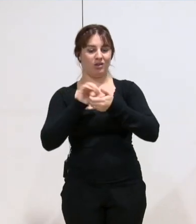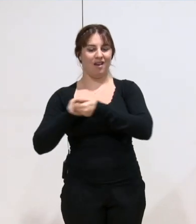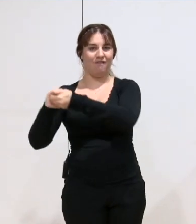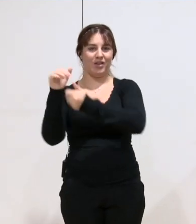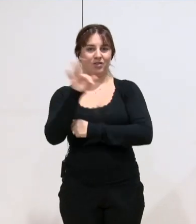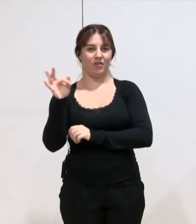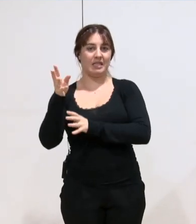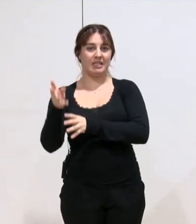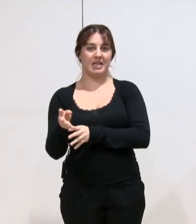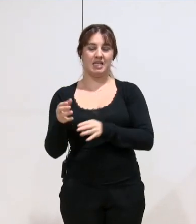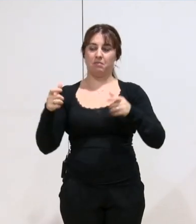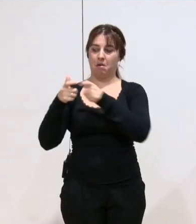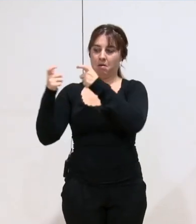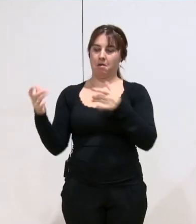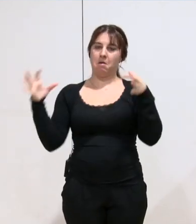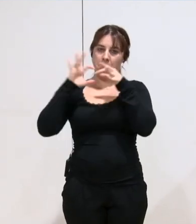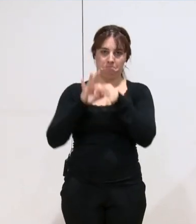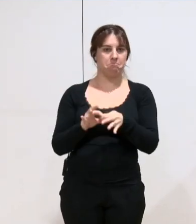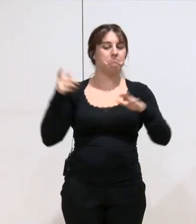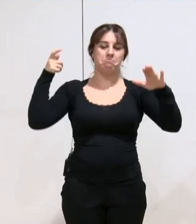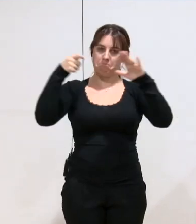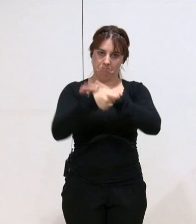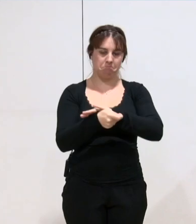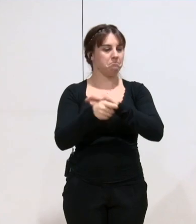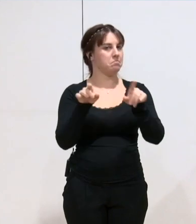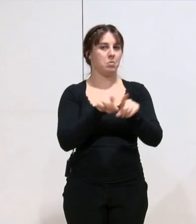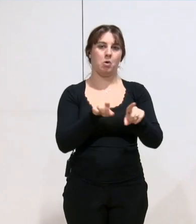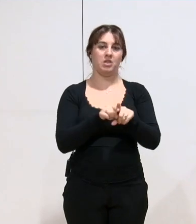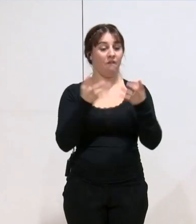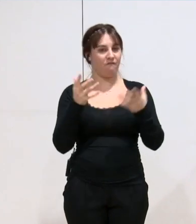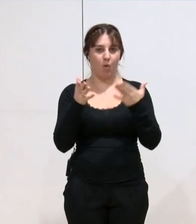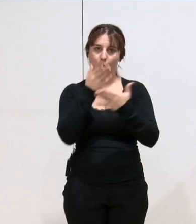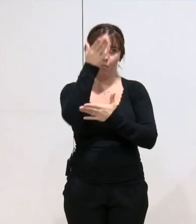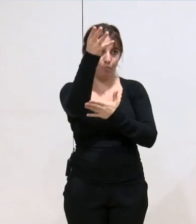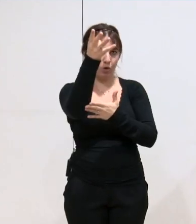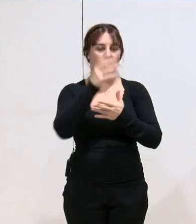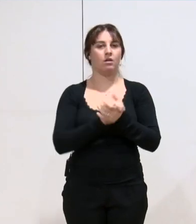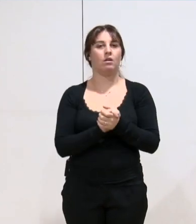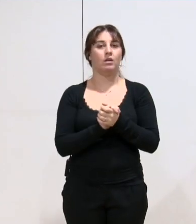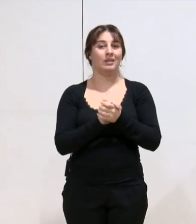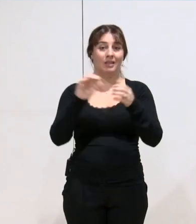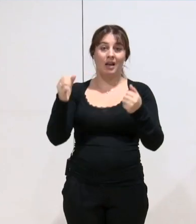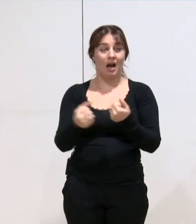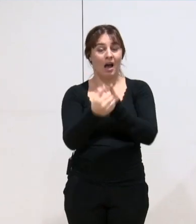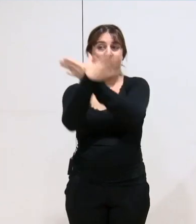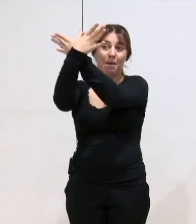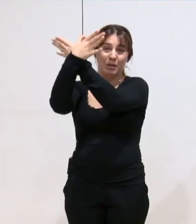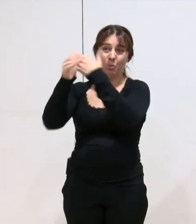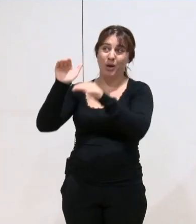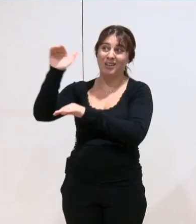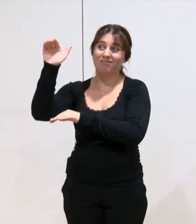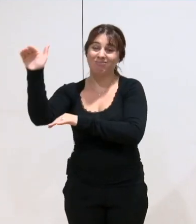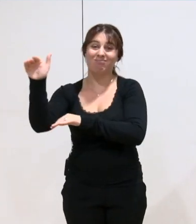cyclisme ont assuré de leur soutien à ce projet. Nous sollicitons Grenoble-Alpes Métropole, le